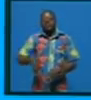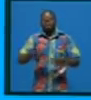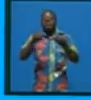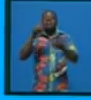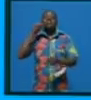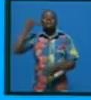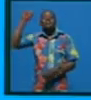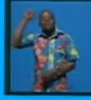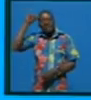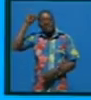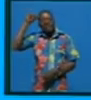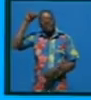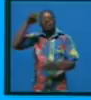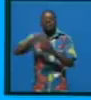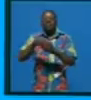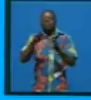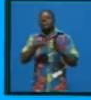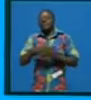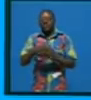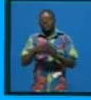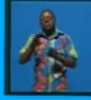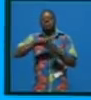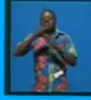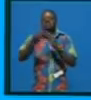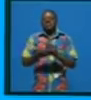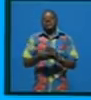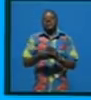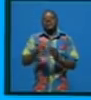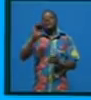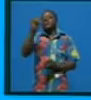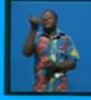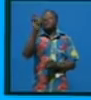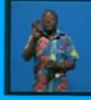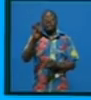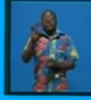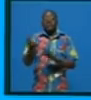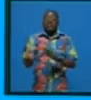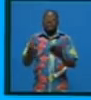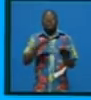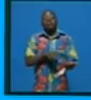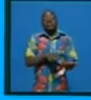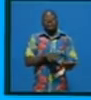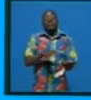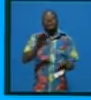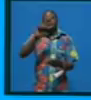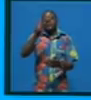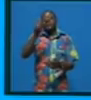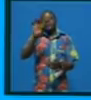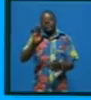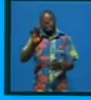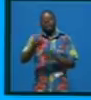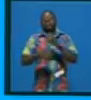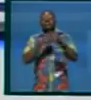Parkland, en Floride. Le bilan fait état d'au moins 17 morts. Nicolas Crash, 19 ans, a pris pour cible le lycée qui